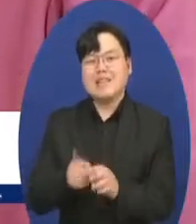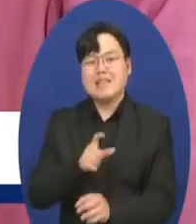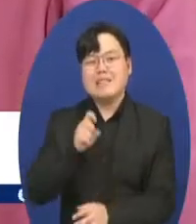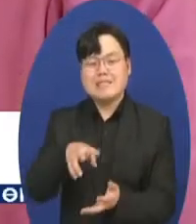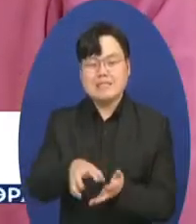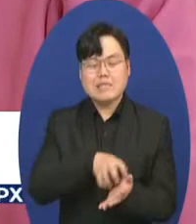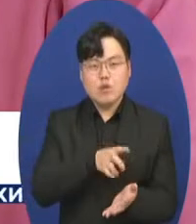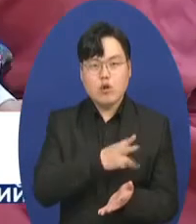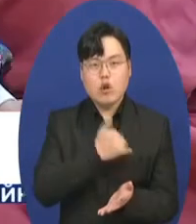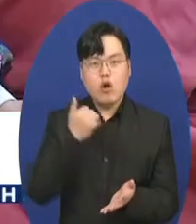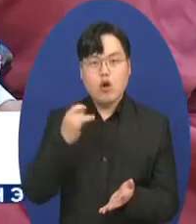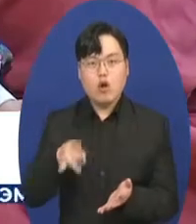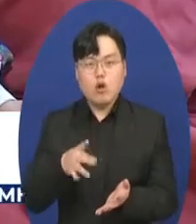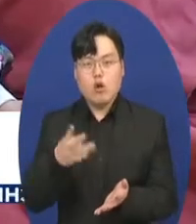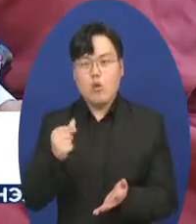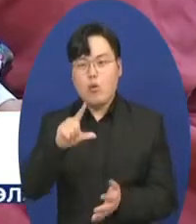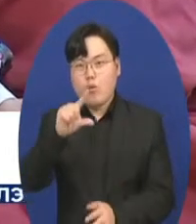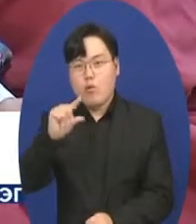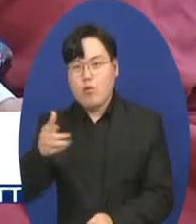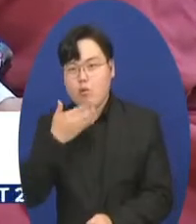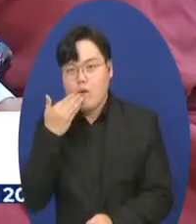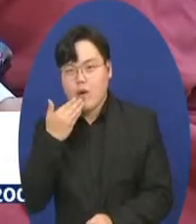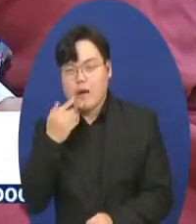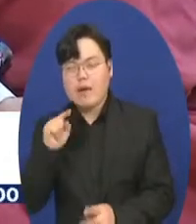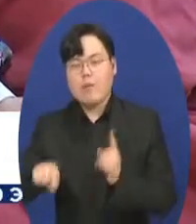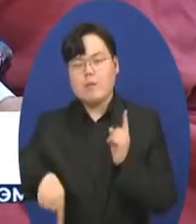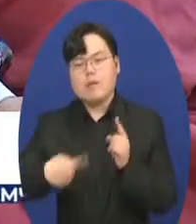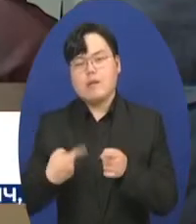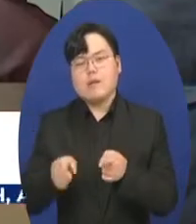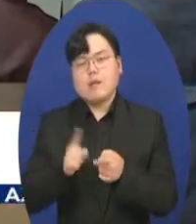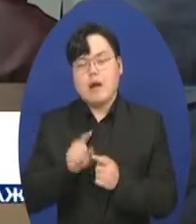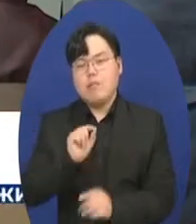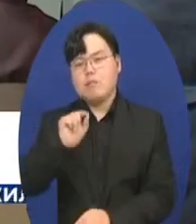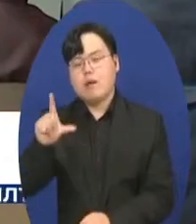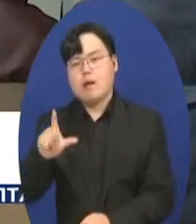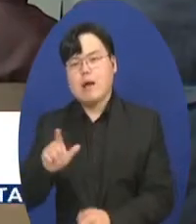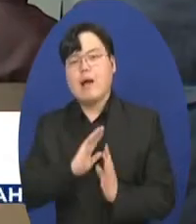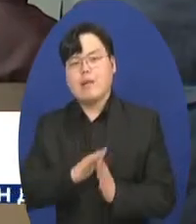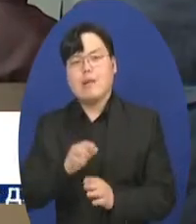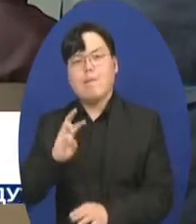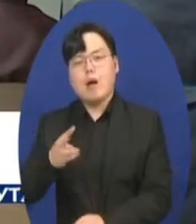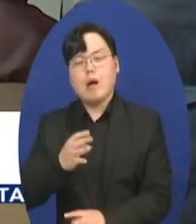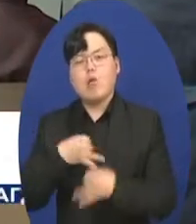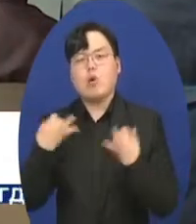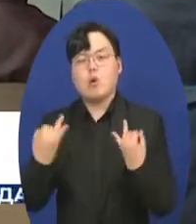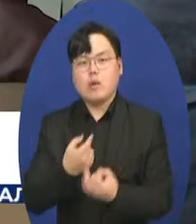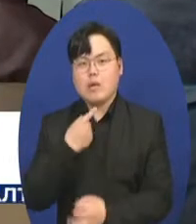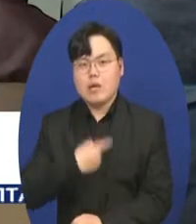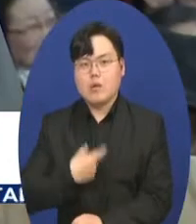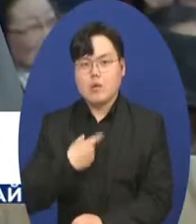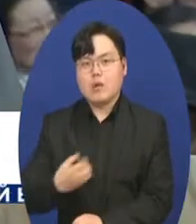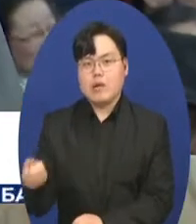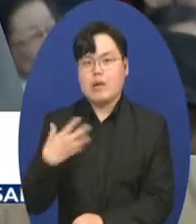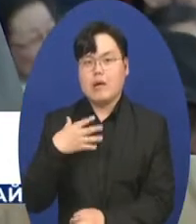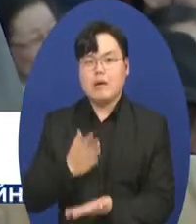зах зээл самсан ноолрын үн буурахгүй байгаа учраас эргээд өсөх хандлага бий гэдгийг улсын хурлын гишүүд хэлж